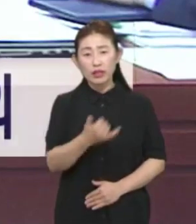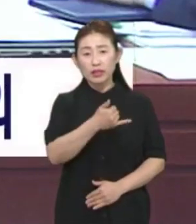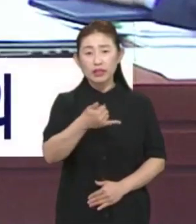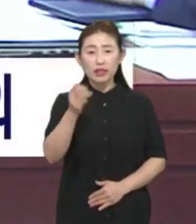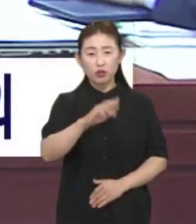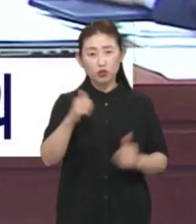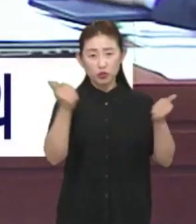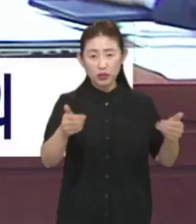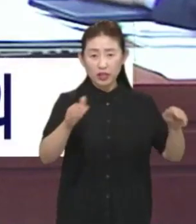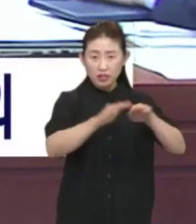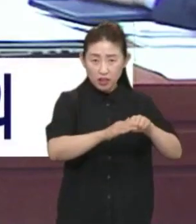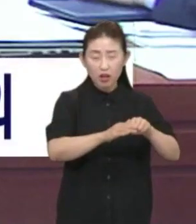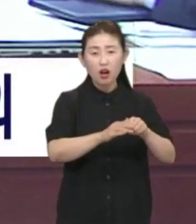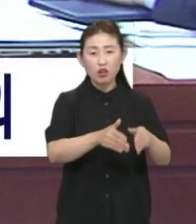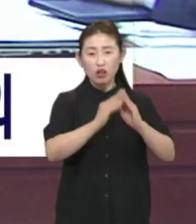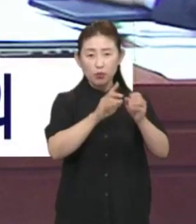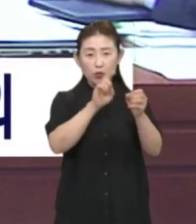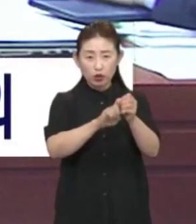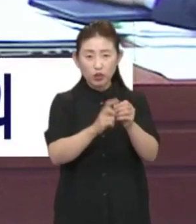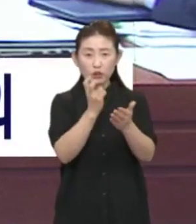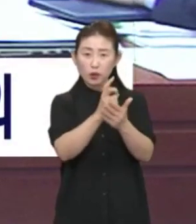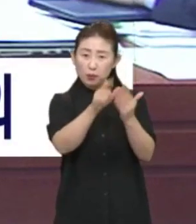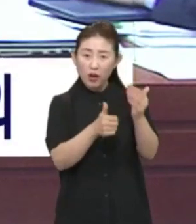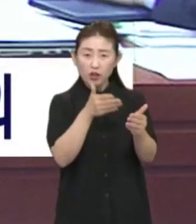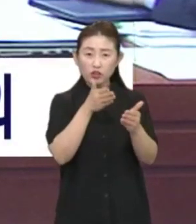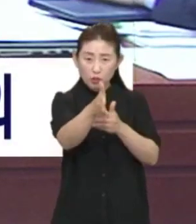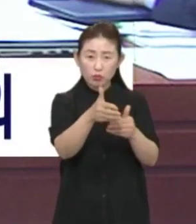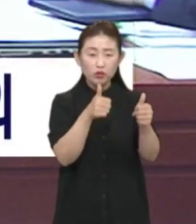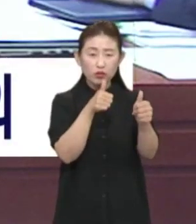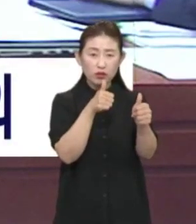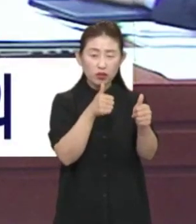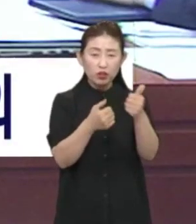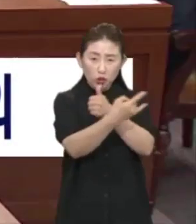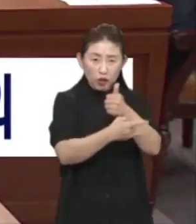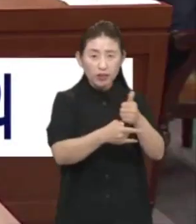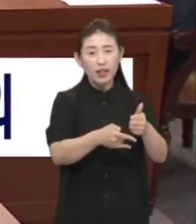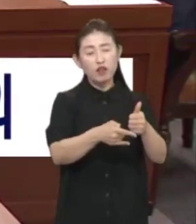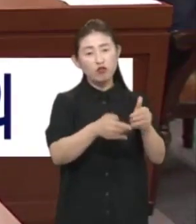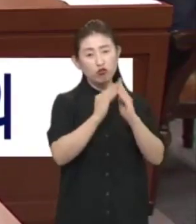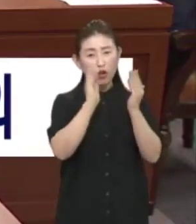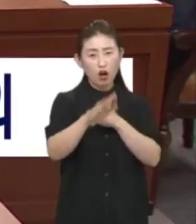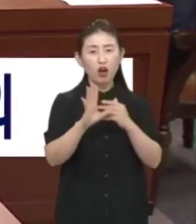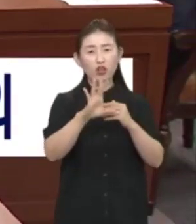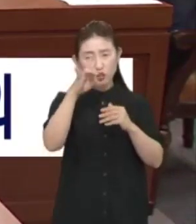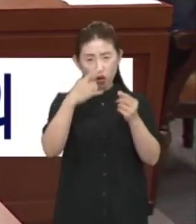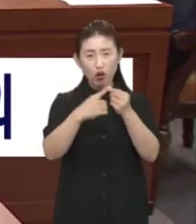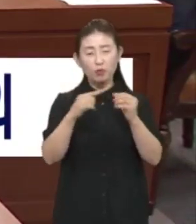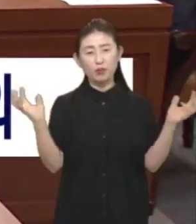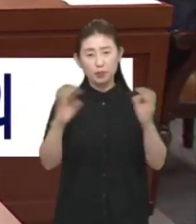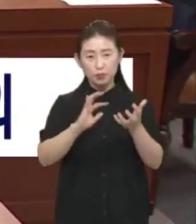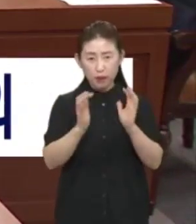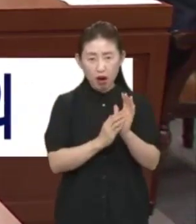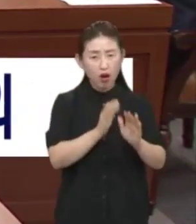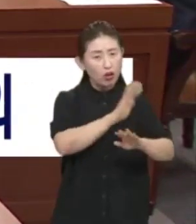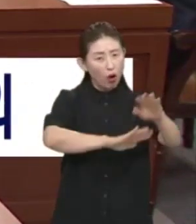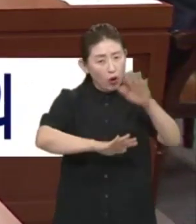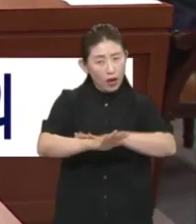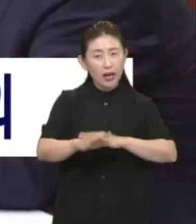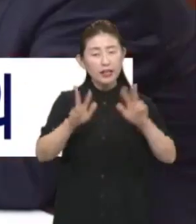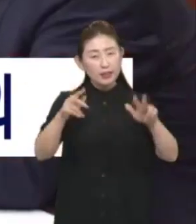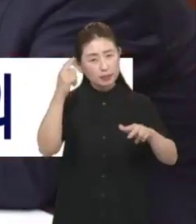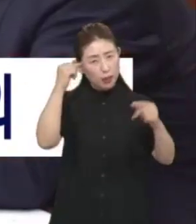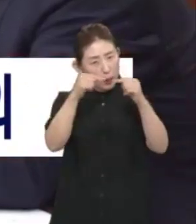국회 세종의사단 규칙 제정을 위한 전문가 자문단 구성 이후 첫 회의가 열린 가운데 여야가 상당한 의견